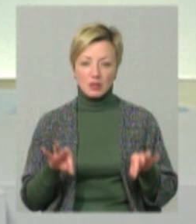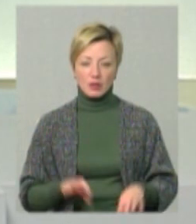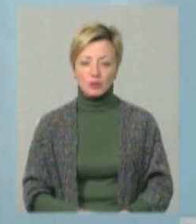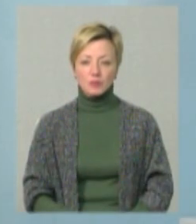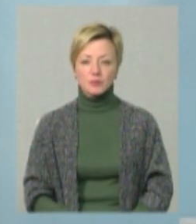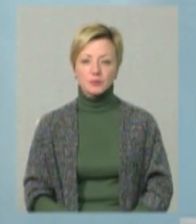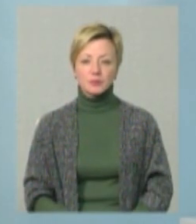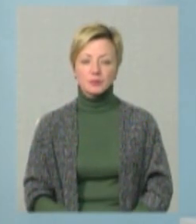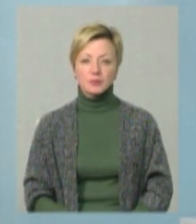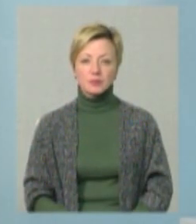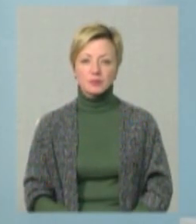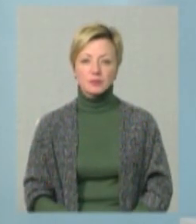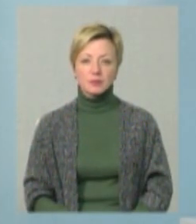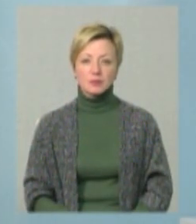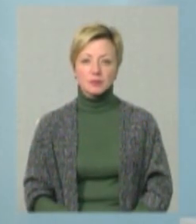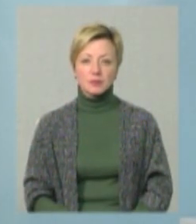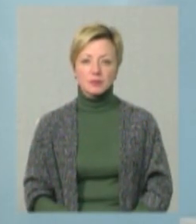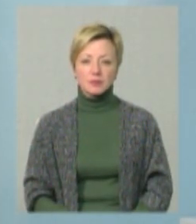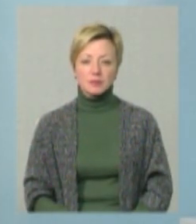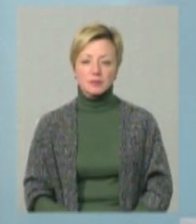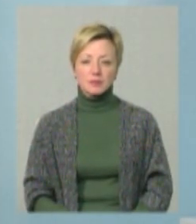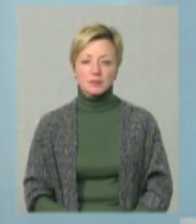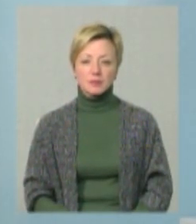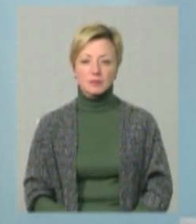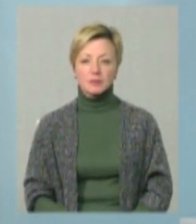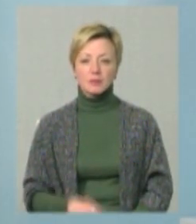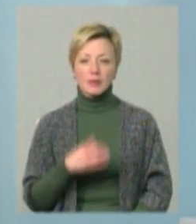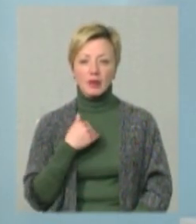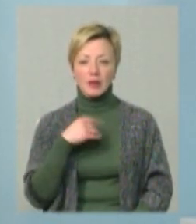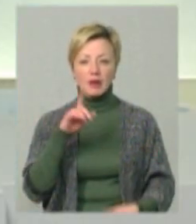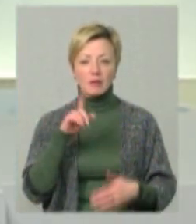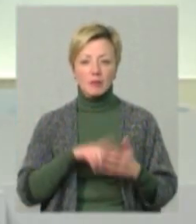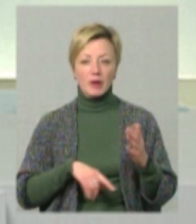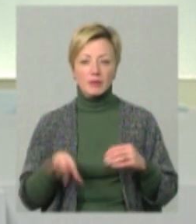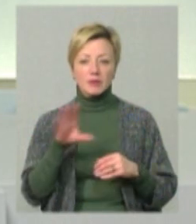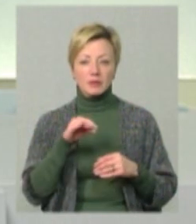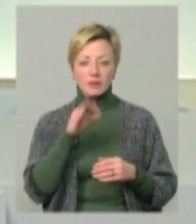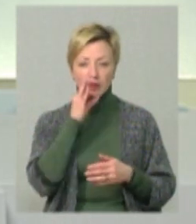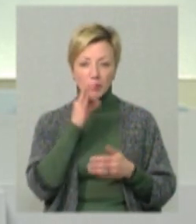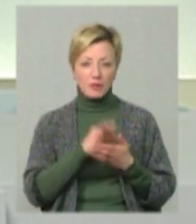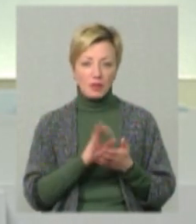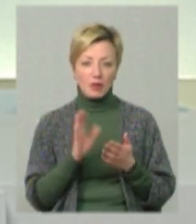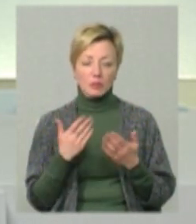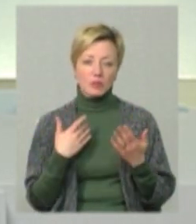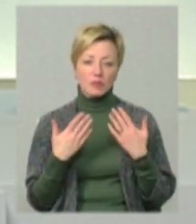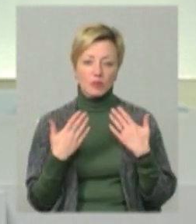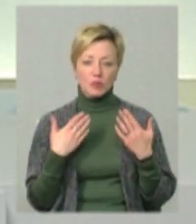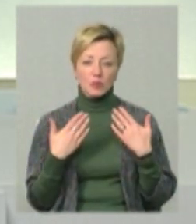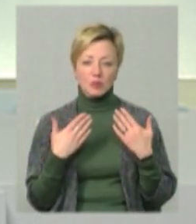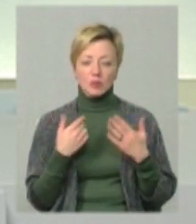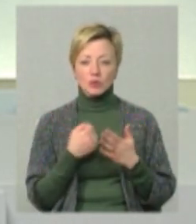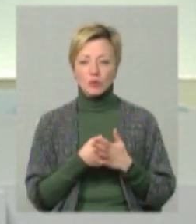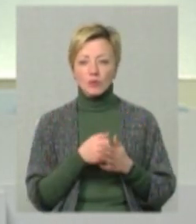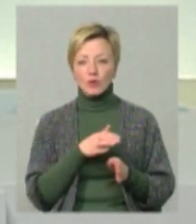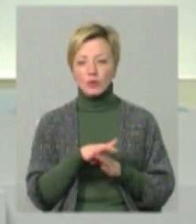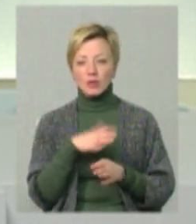суверенітету. Тому я впевнений, що всі відповідально будуть відноситись